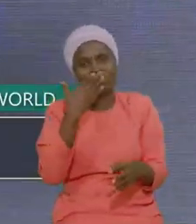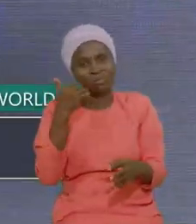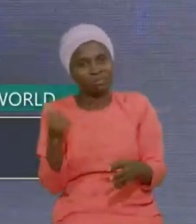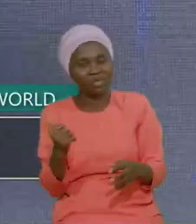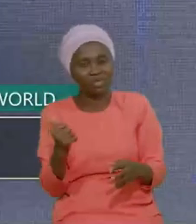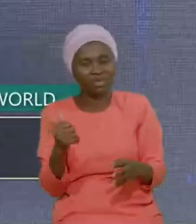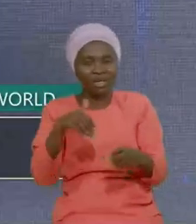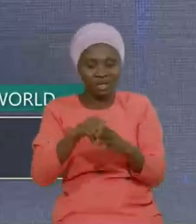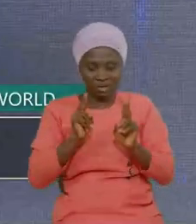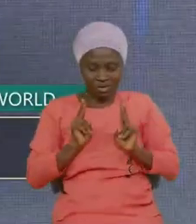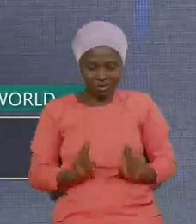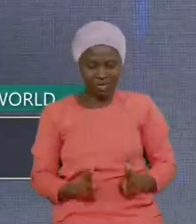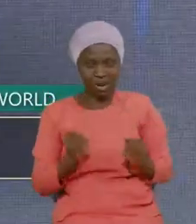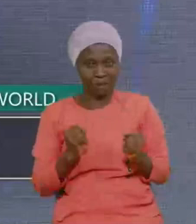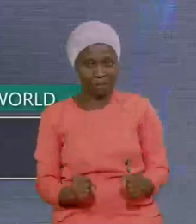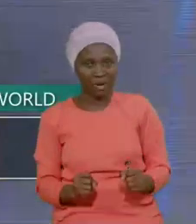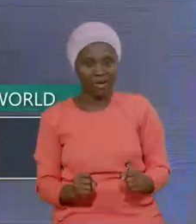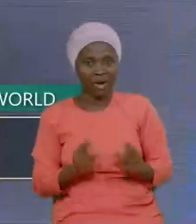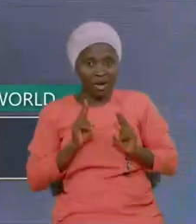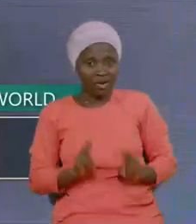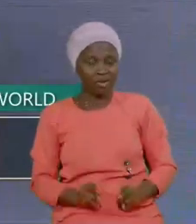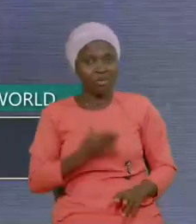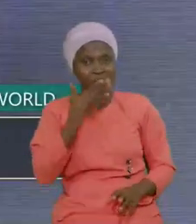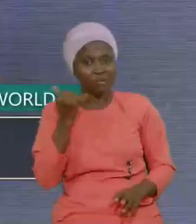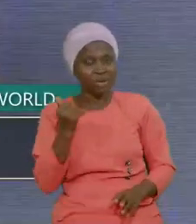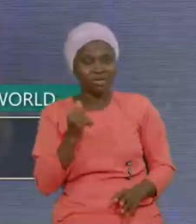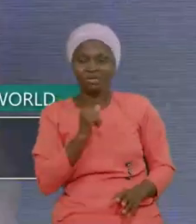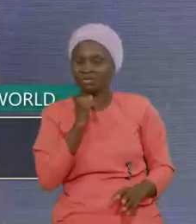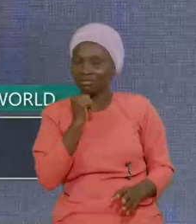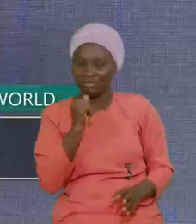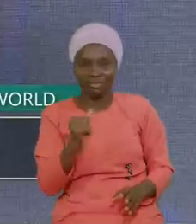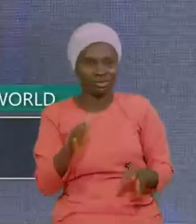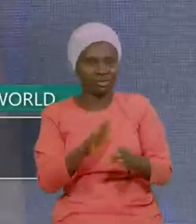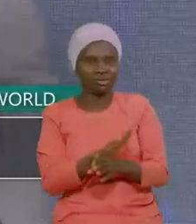Human best is not up to God's best.